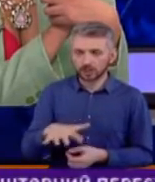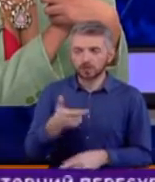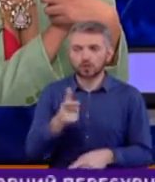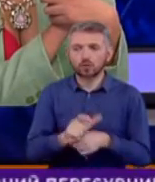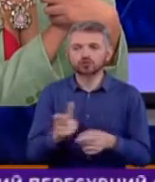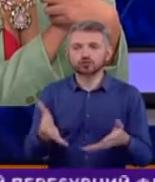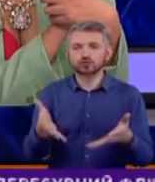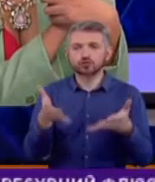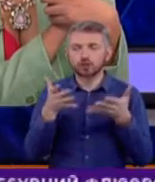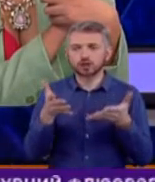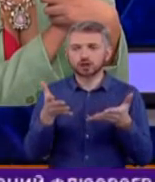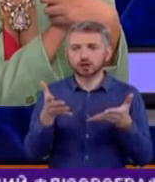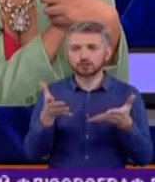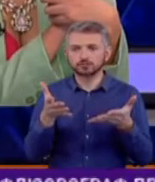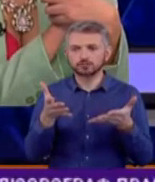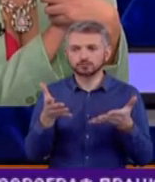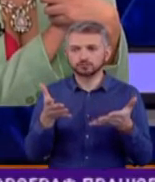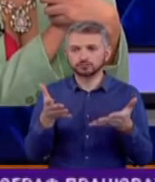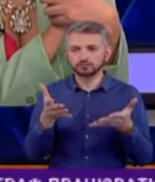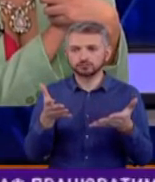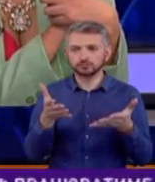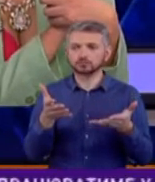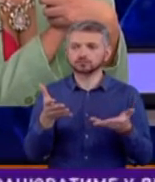очень четко поднята